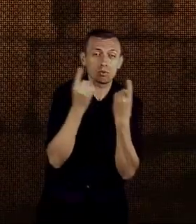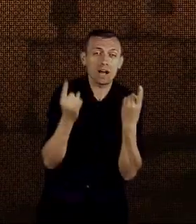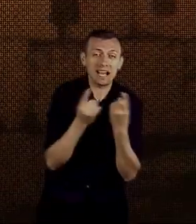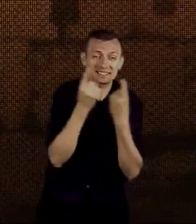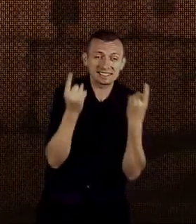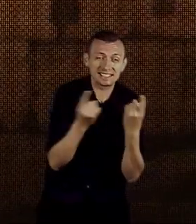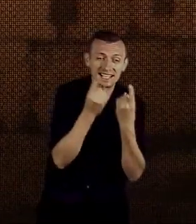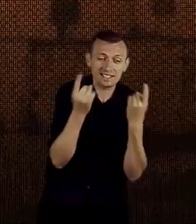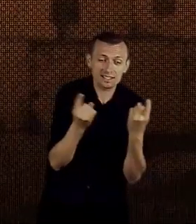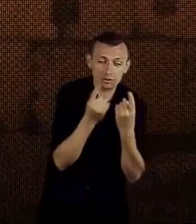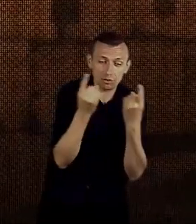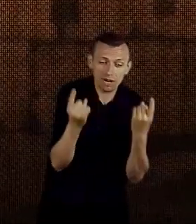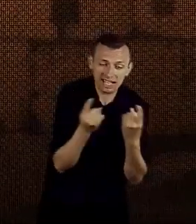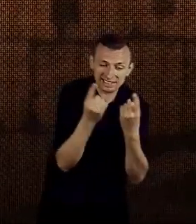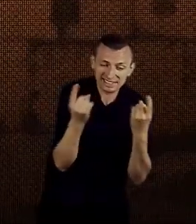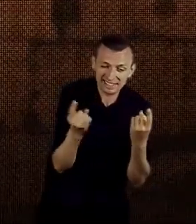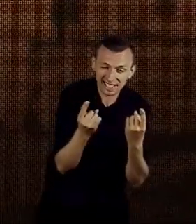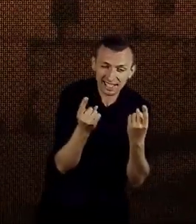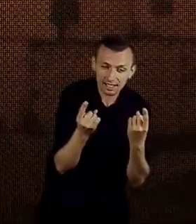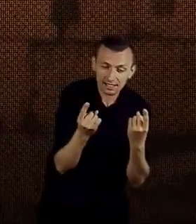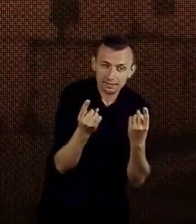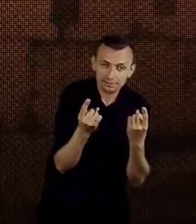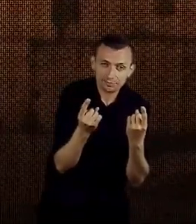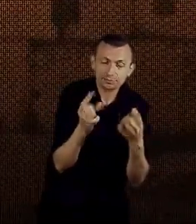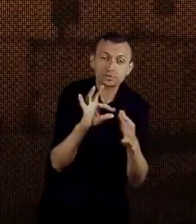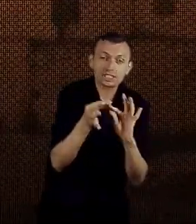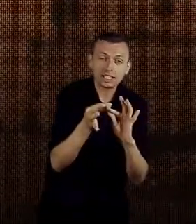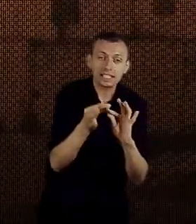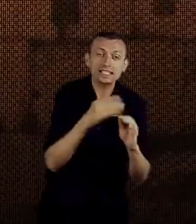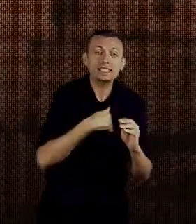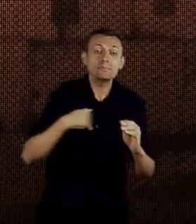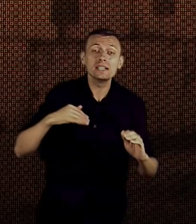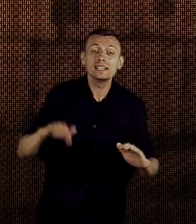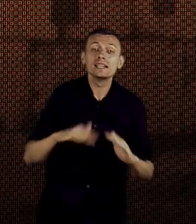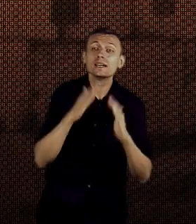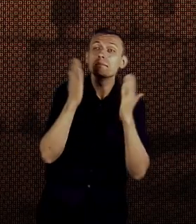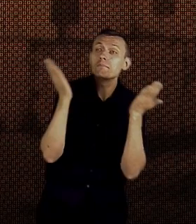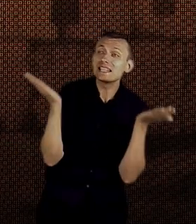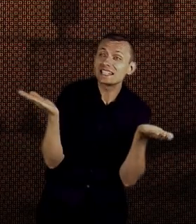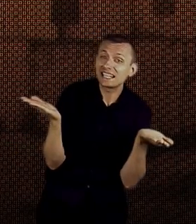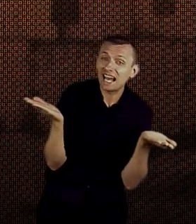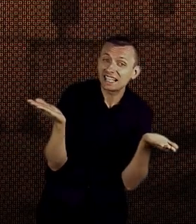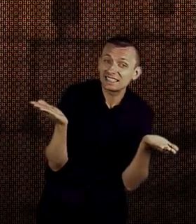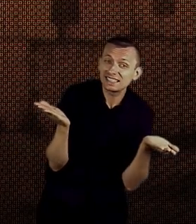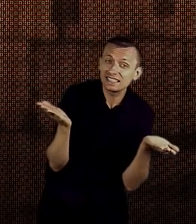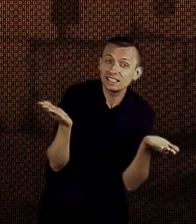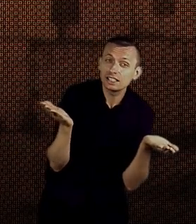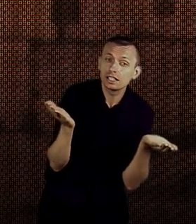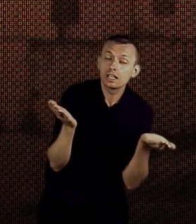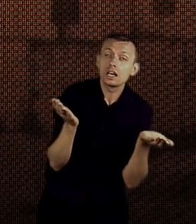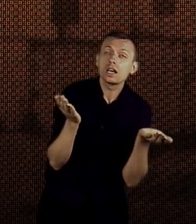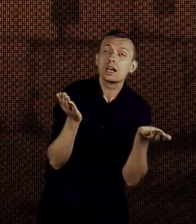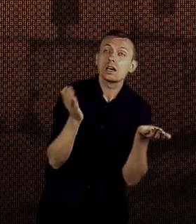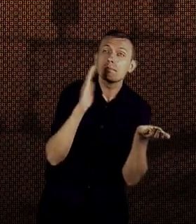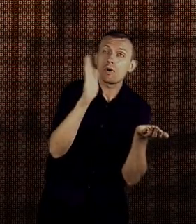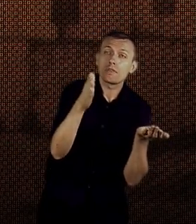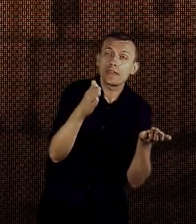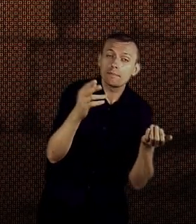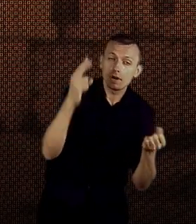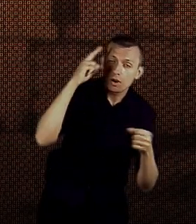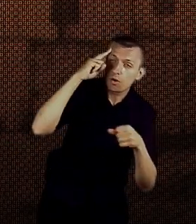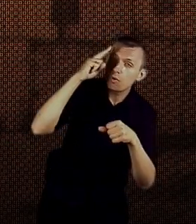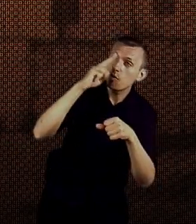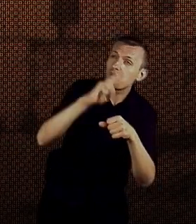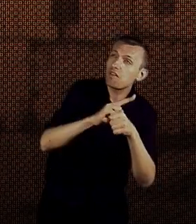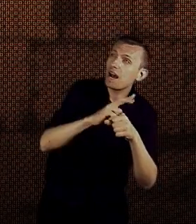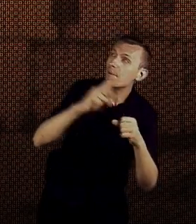Słyszycie? Bóg prowadzi nas przez próby i doświadczenia po to, żebyśmy